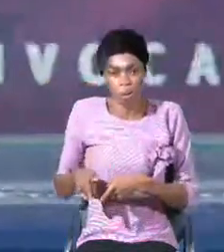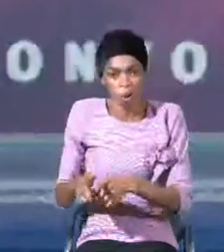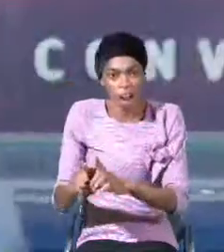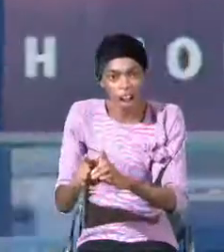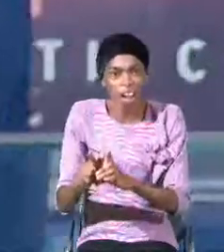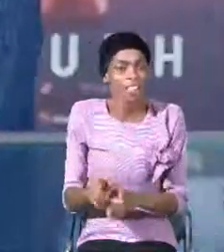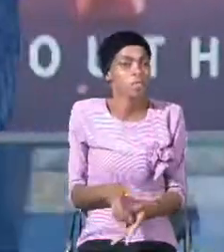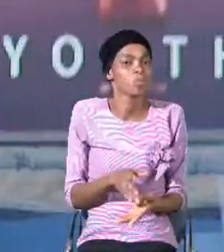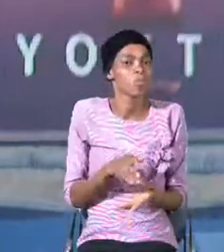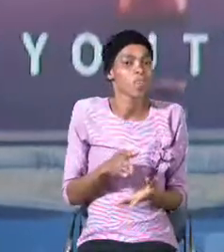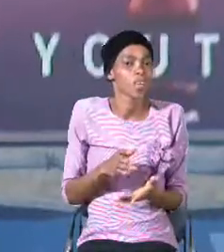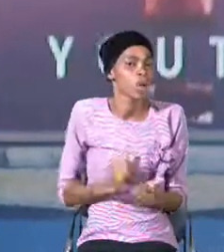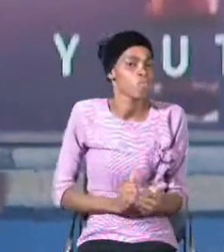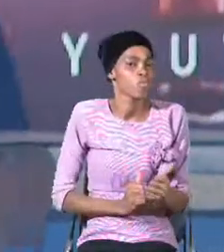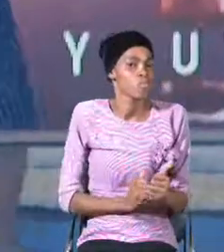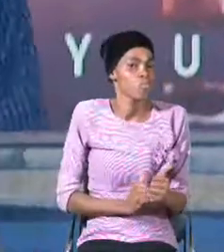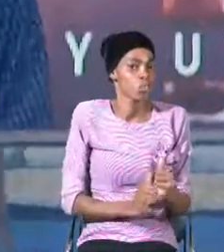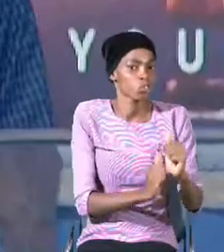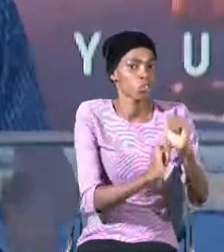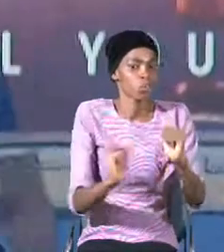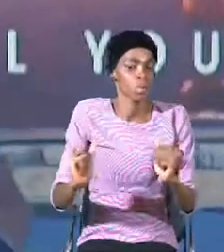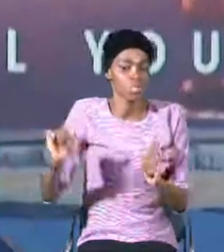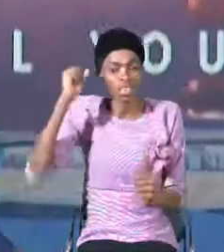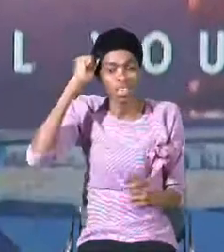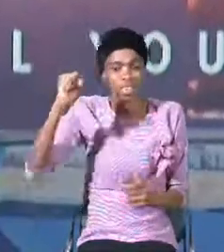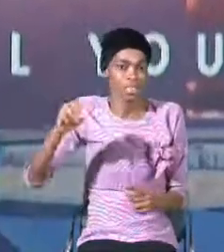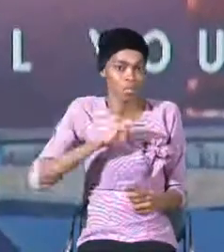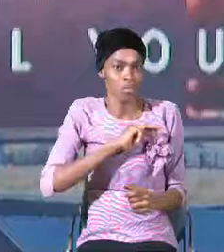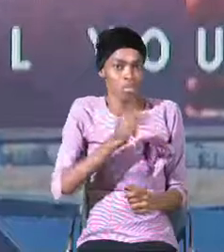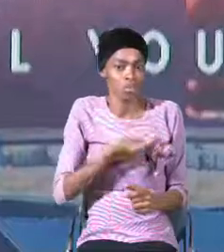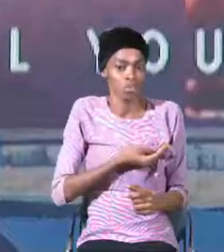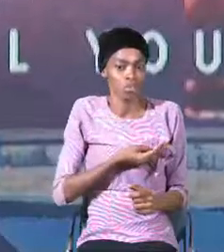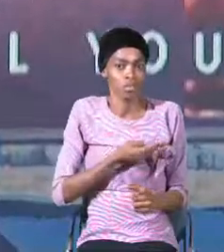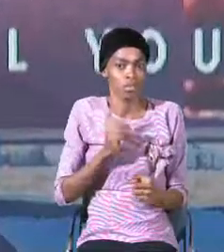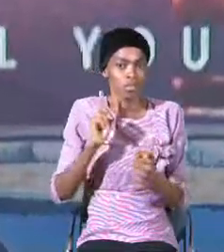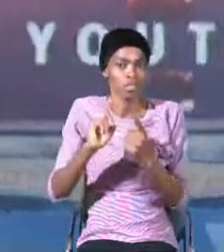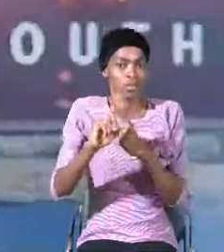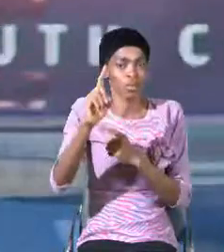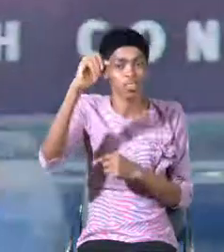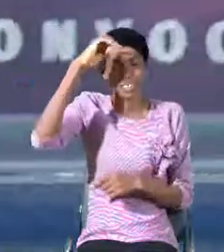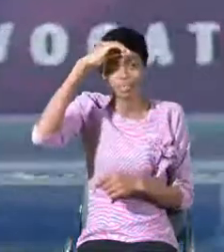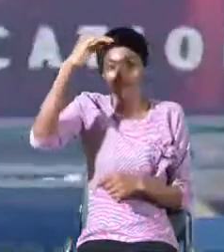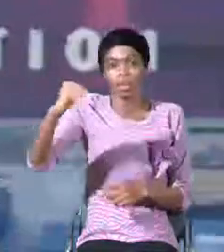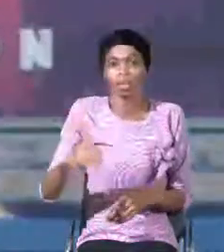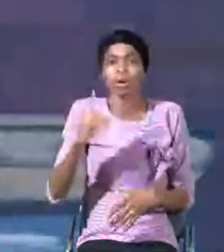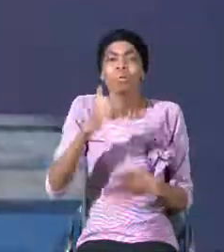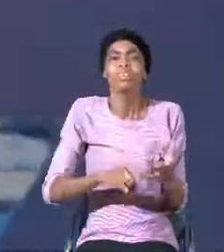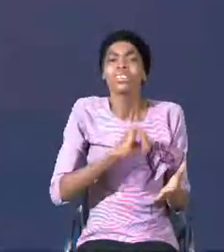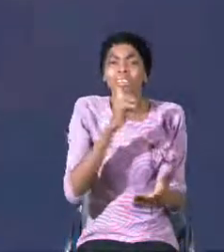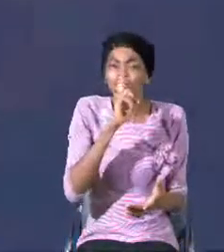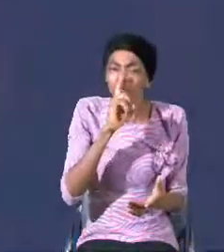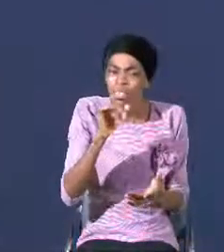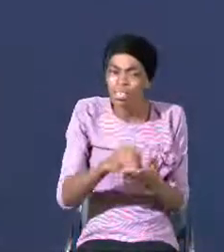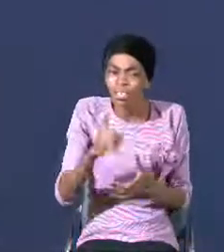poursuivant sa mission envers les hommes. Notre réassurance. Quelle